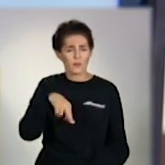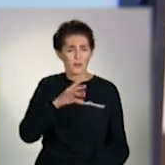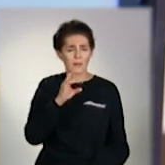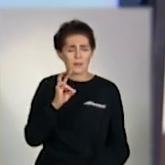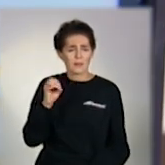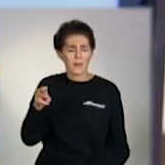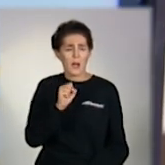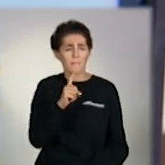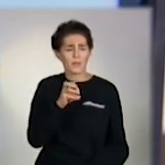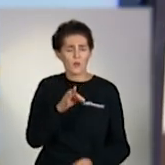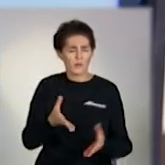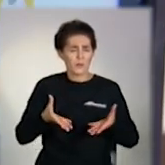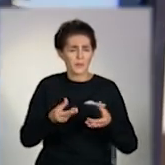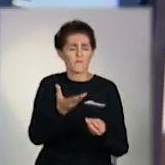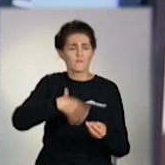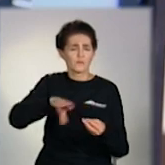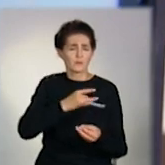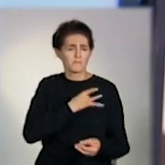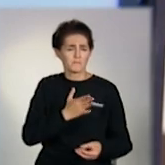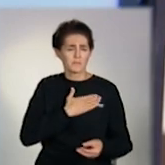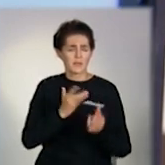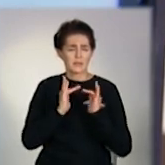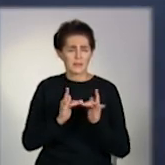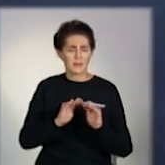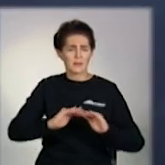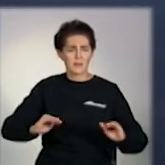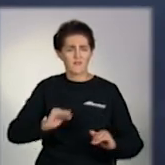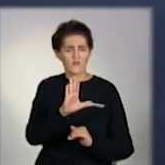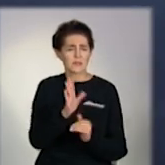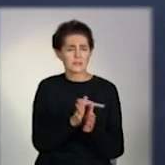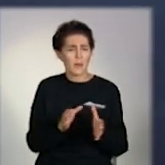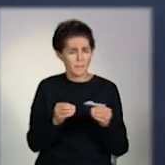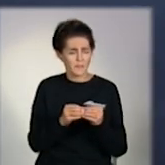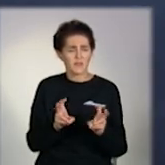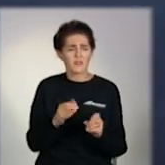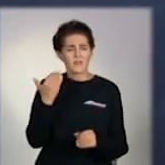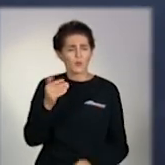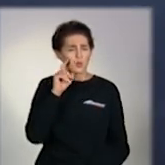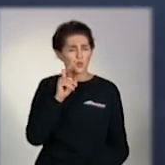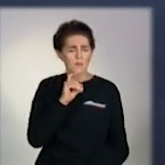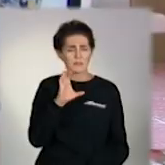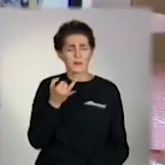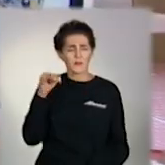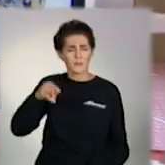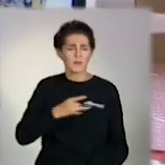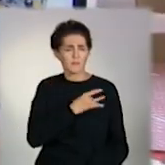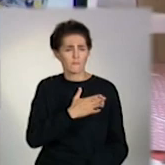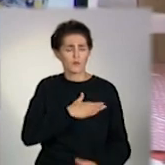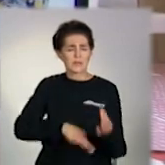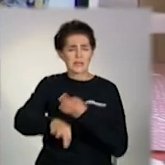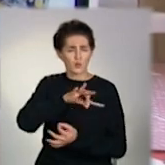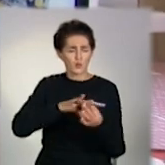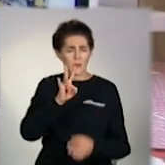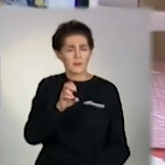сприяє влаштуванню дітей з інтернатних закладів у сім'ї. Завдяки всеукраїнському порталу «З усиновлення сирітству НІ»